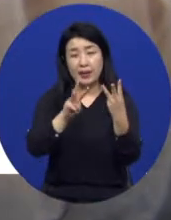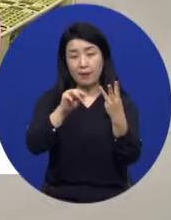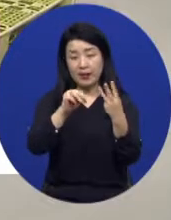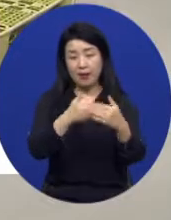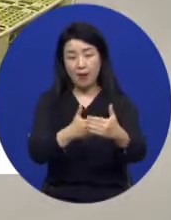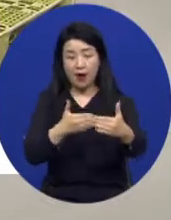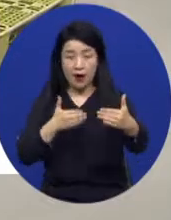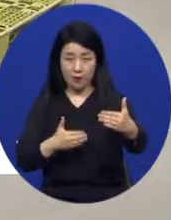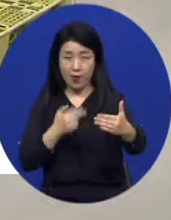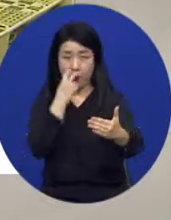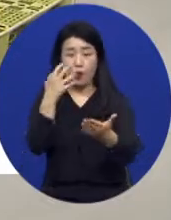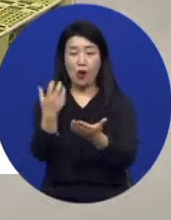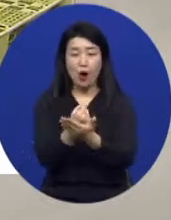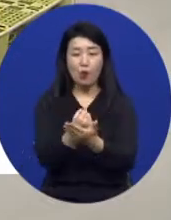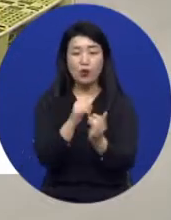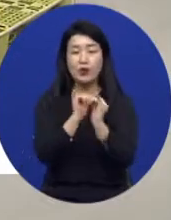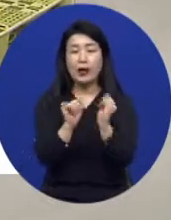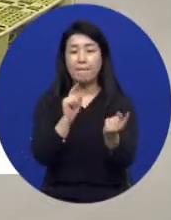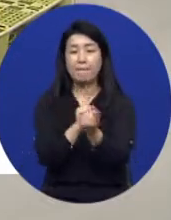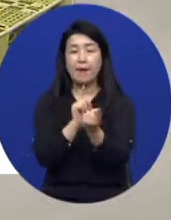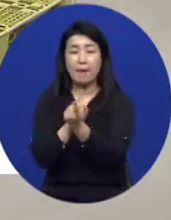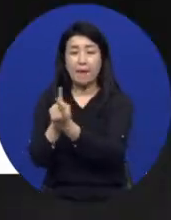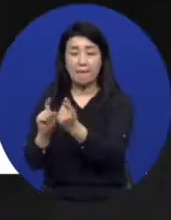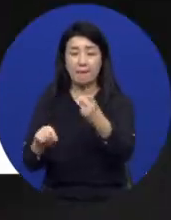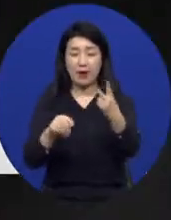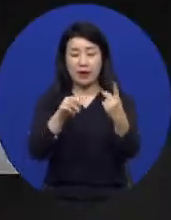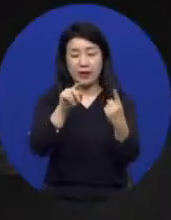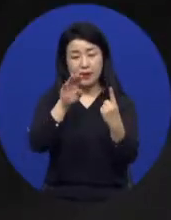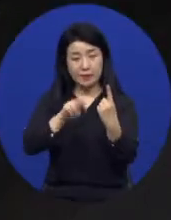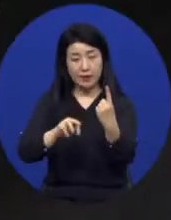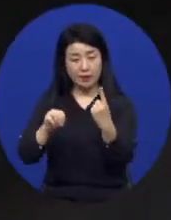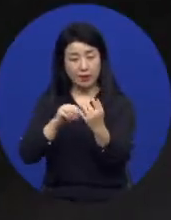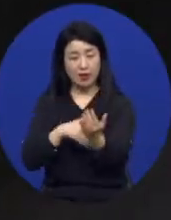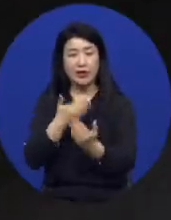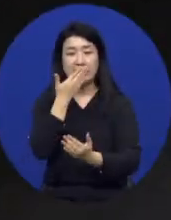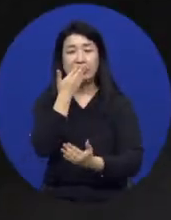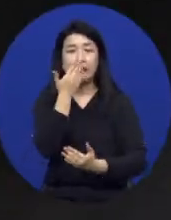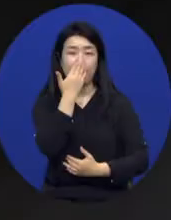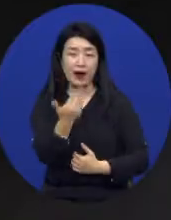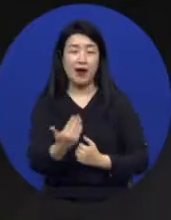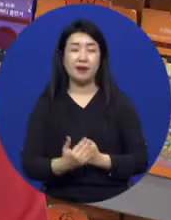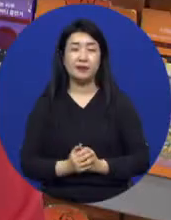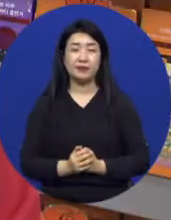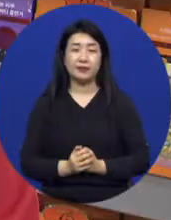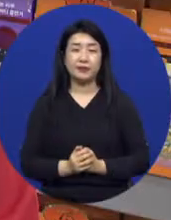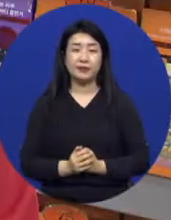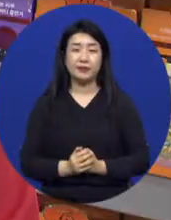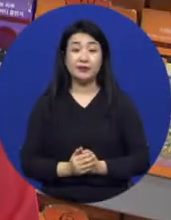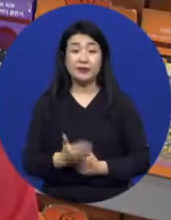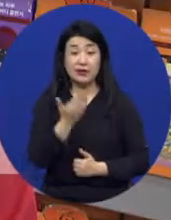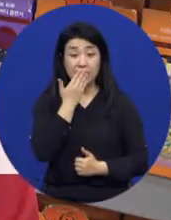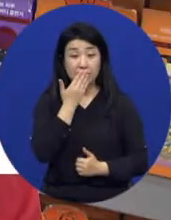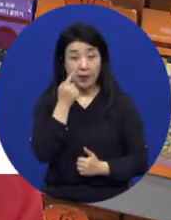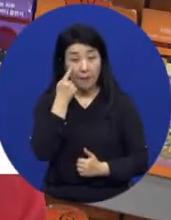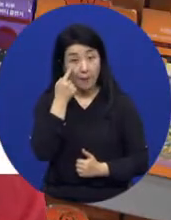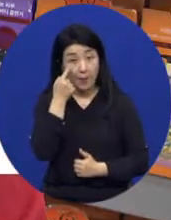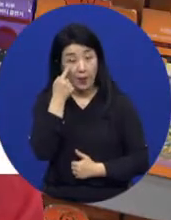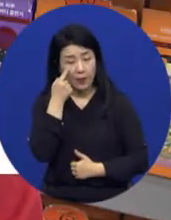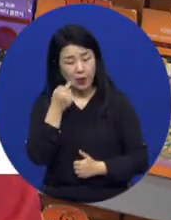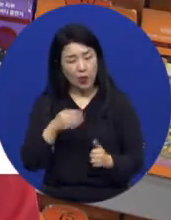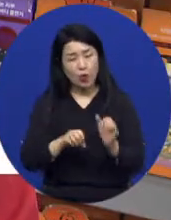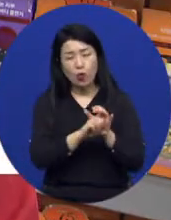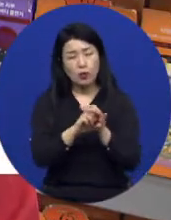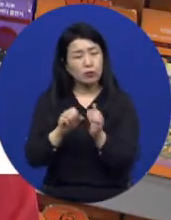이상 확보하고 사람들끼리 1m 이상 거리를 유지한 채로 시식이 진행됩니다. 시식 같은 거잘 코로나 때문에